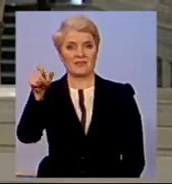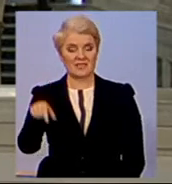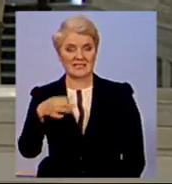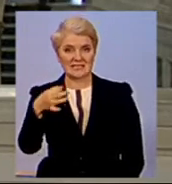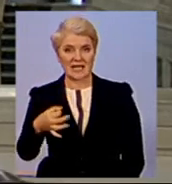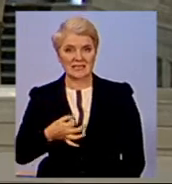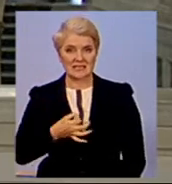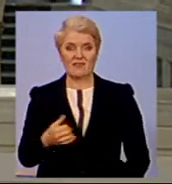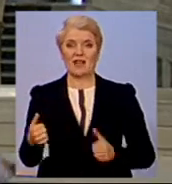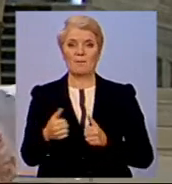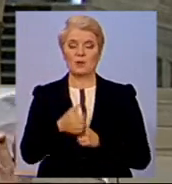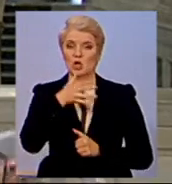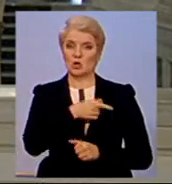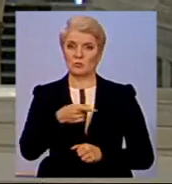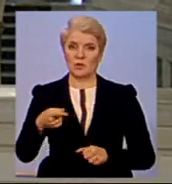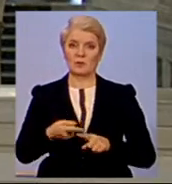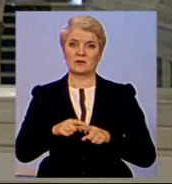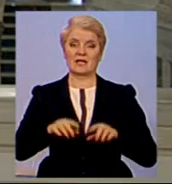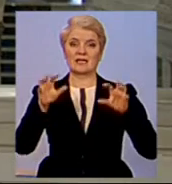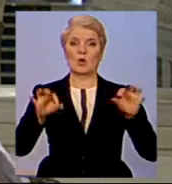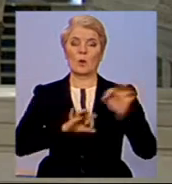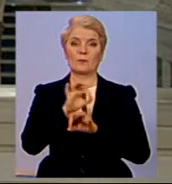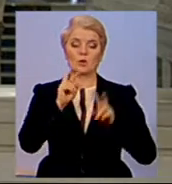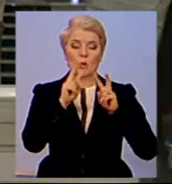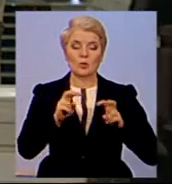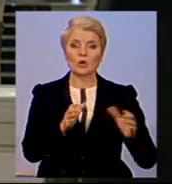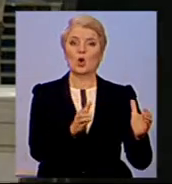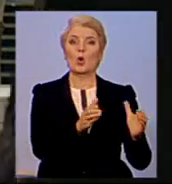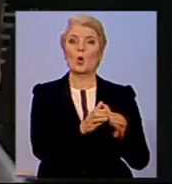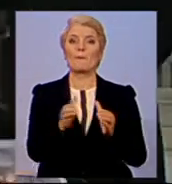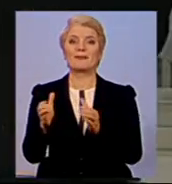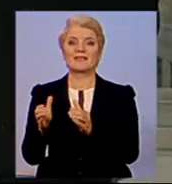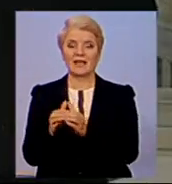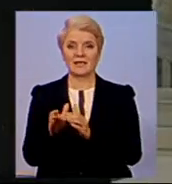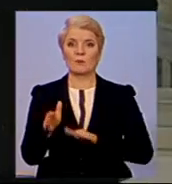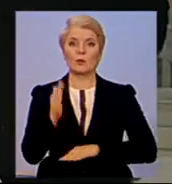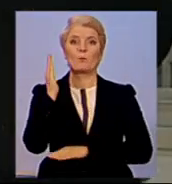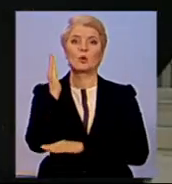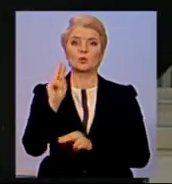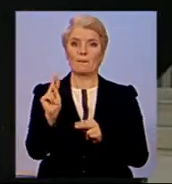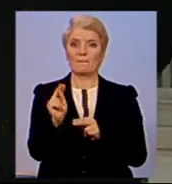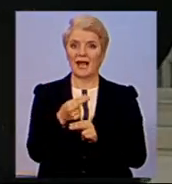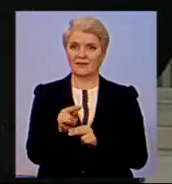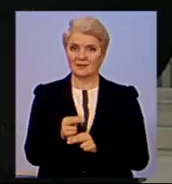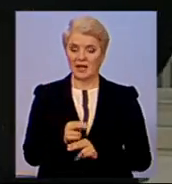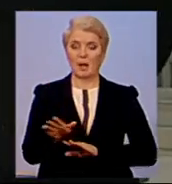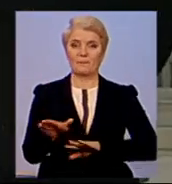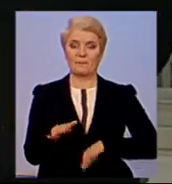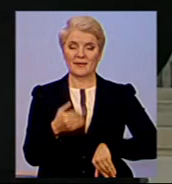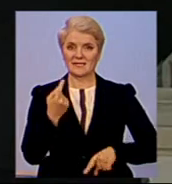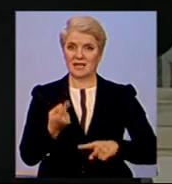буде розглянуто законопроект на комітеті, потім будуть проголосовані правки, і після того